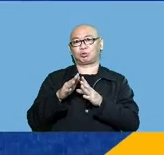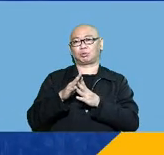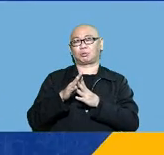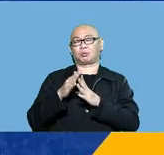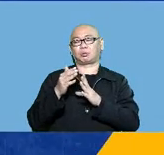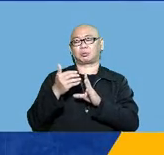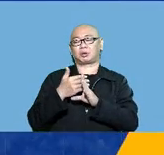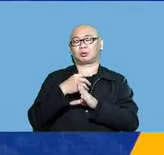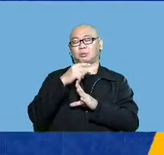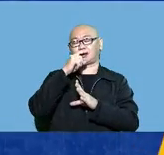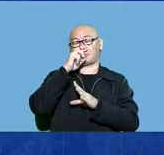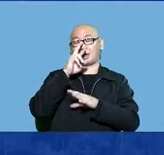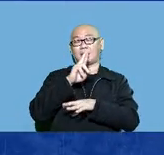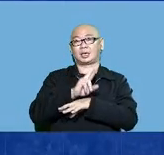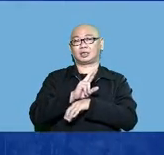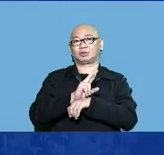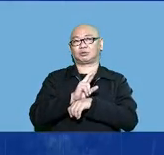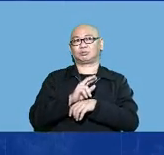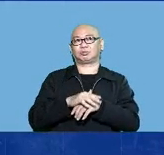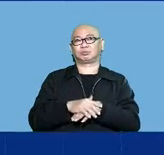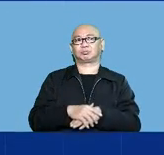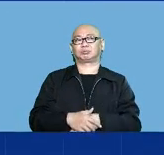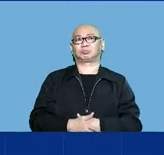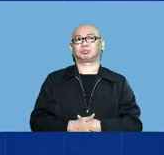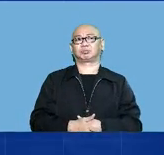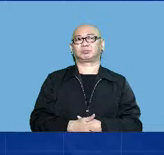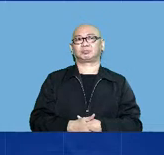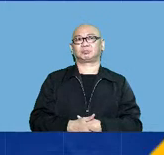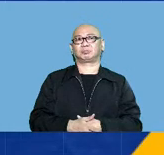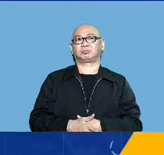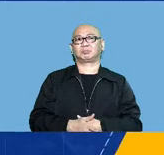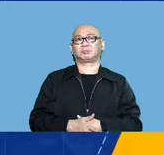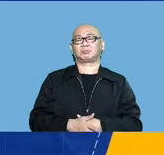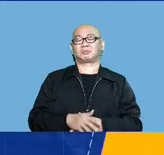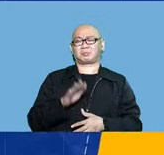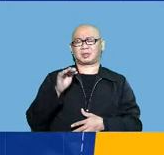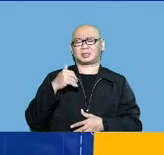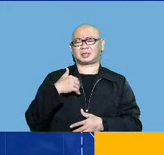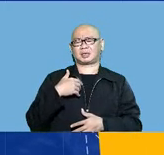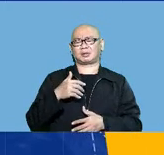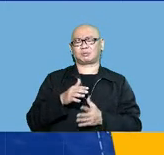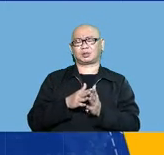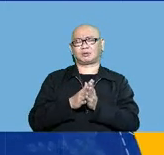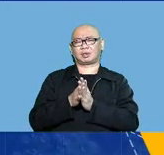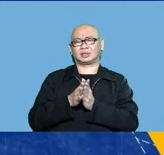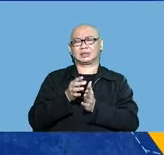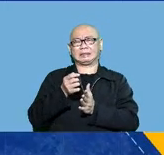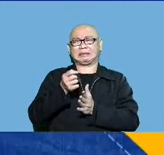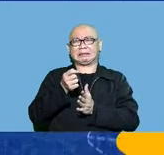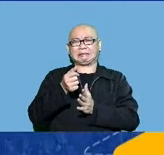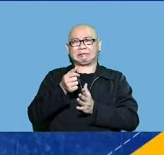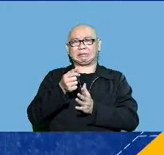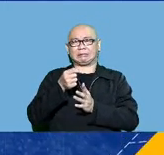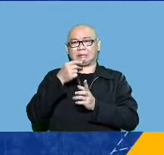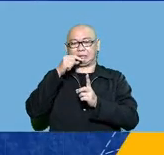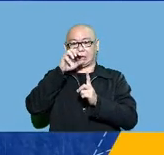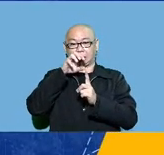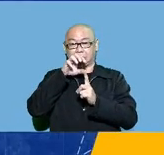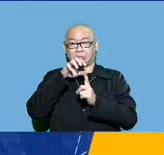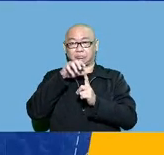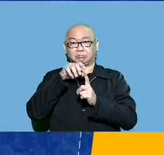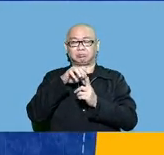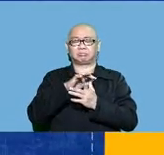ya, dulu masih Pak WR2, juga memotivasi saya dengan sedikit ancaman.